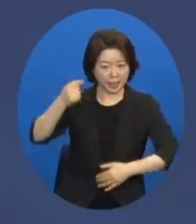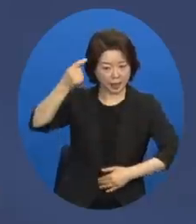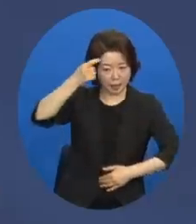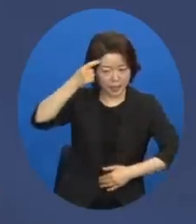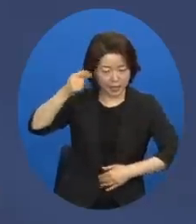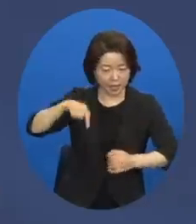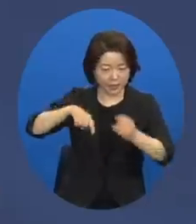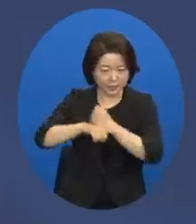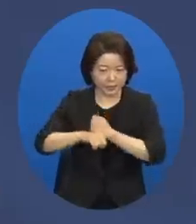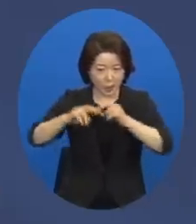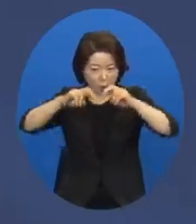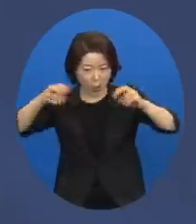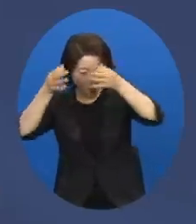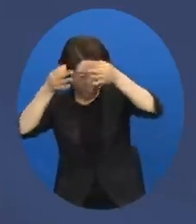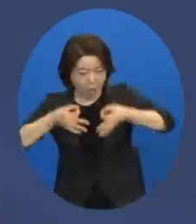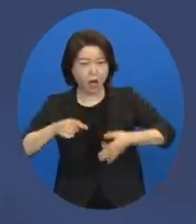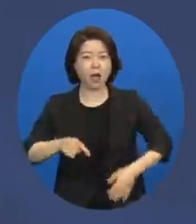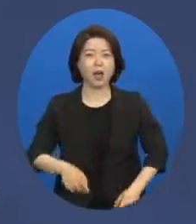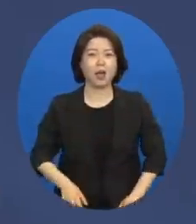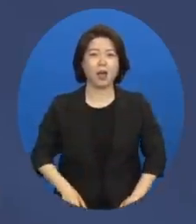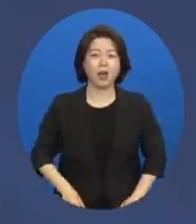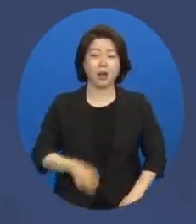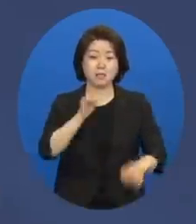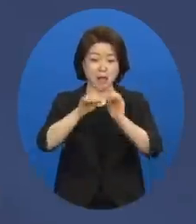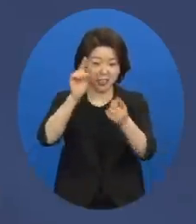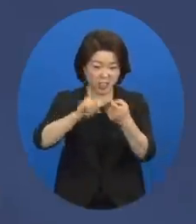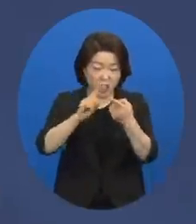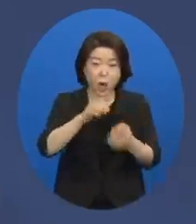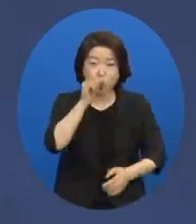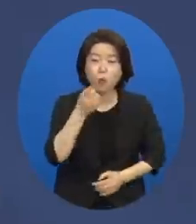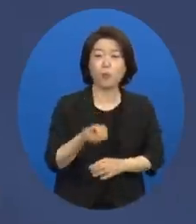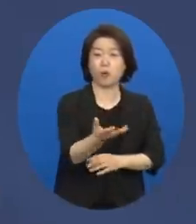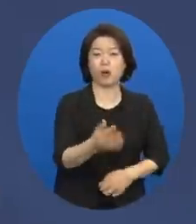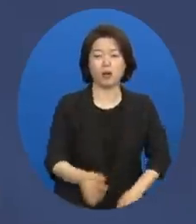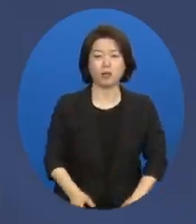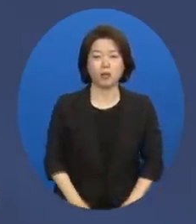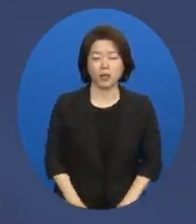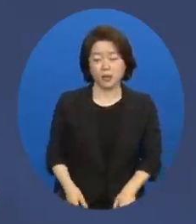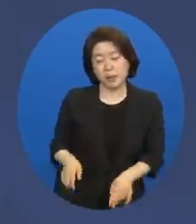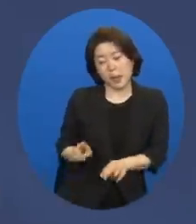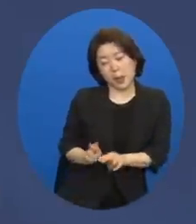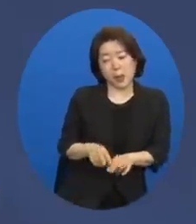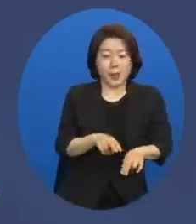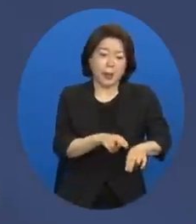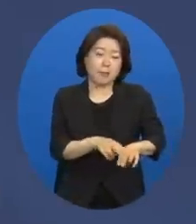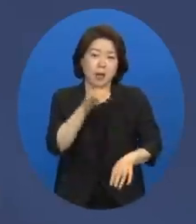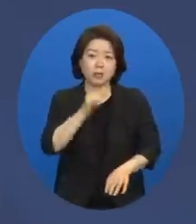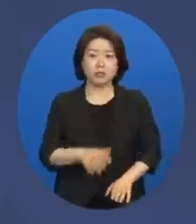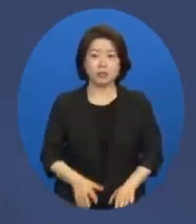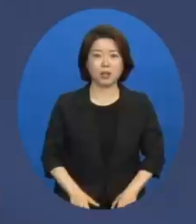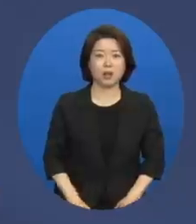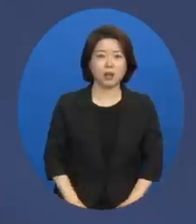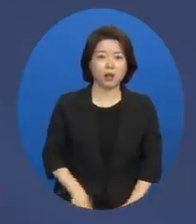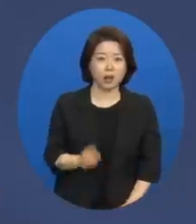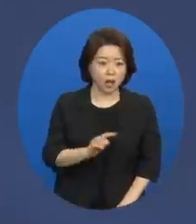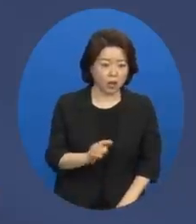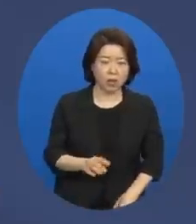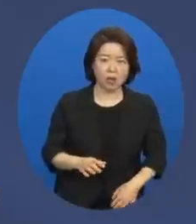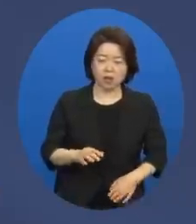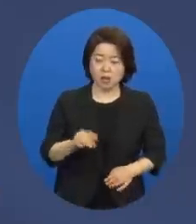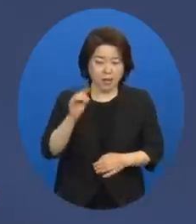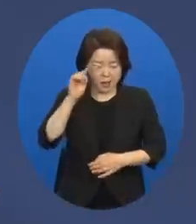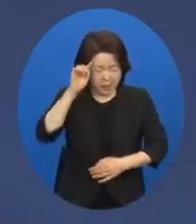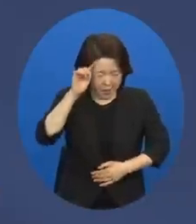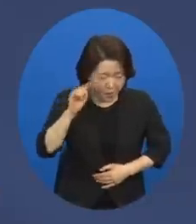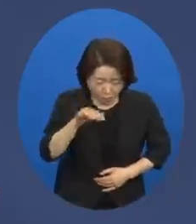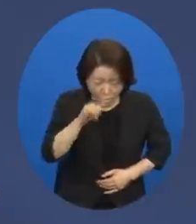뜻을 감찰하시나니 말씀 그대로였어요. 그러니까 처음에는 막 이렇게 하더니 그냥 얼마나 신경을 쓰는지